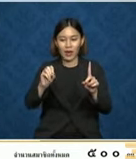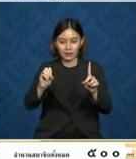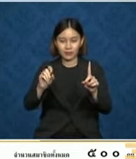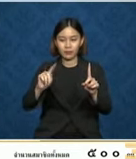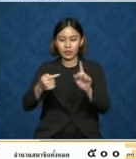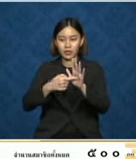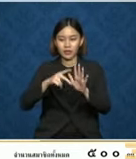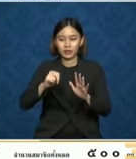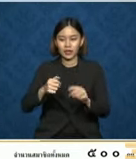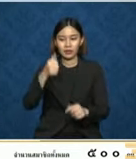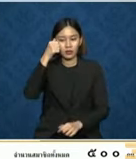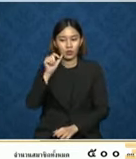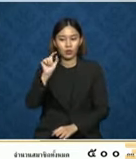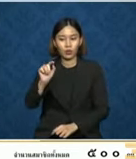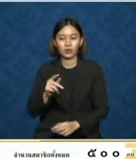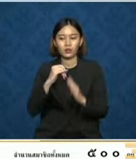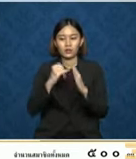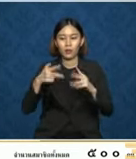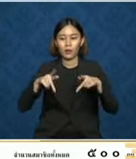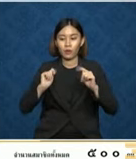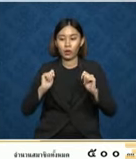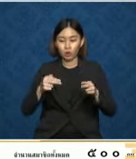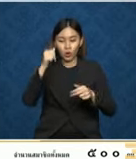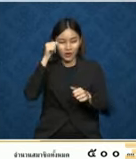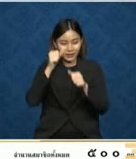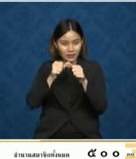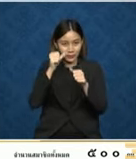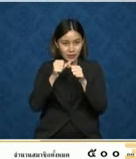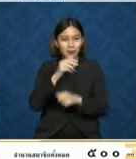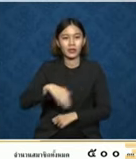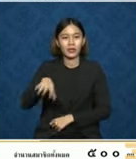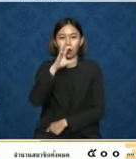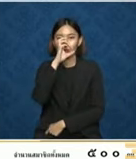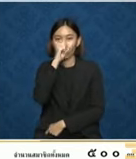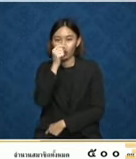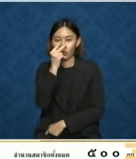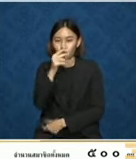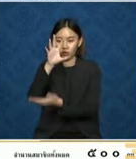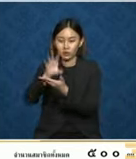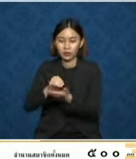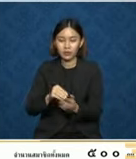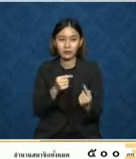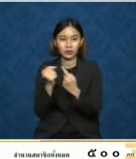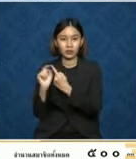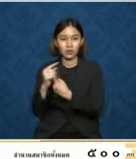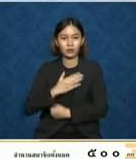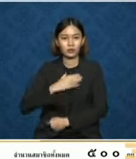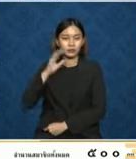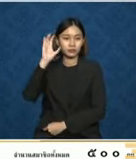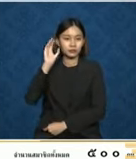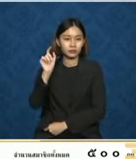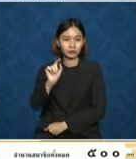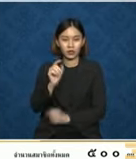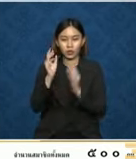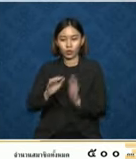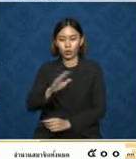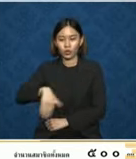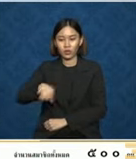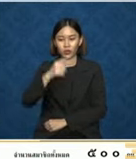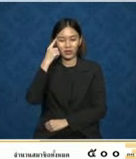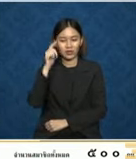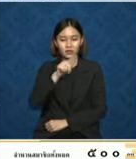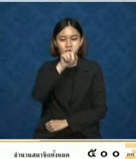1,950 ตันต่อวันของจังหวัดปทุมธานีไว้นะครับและอยากให้ท่านได้ลองดูข้อมูลต่อไปนี้ผมเชื่อว่าทุกท่านจะต้องตั้ง